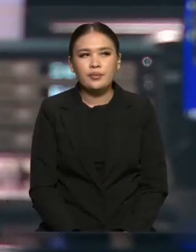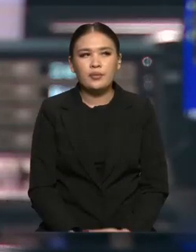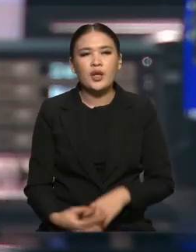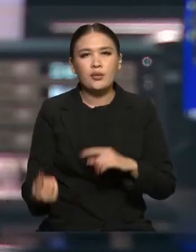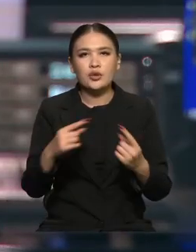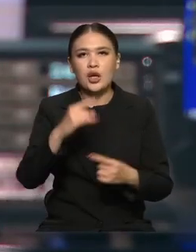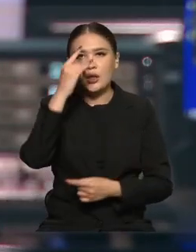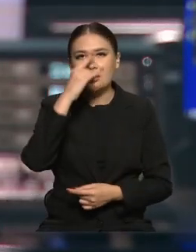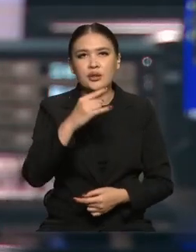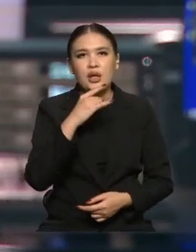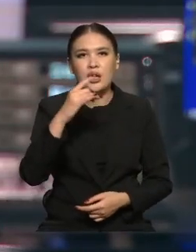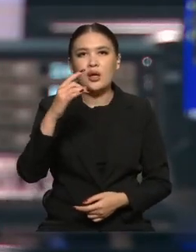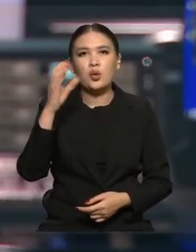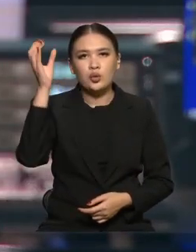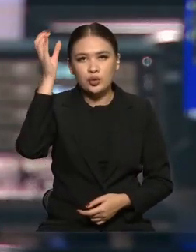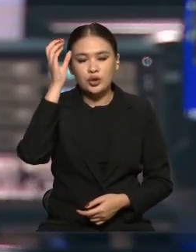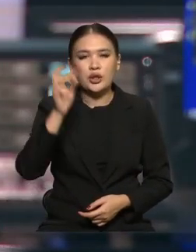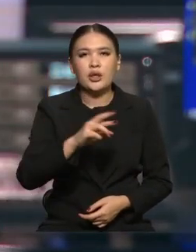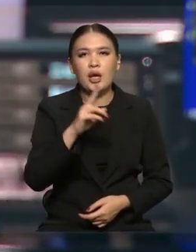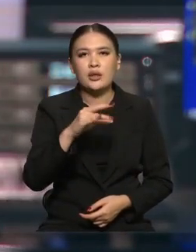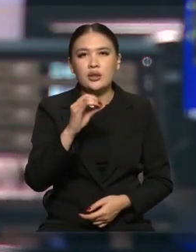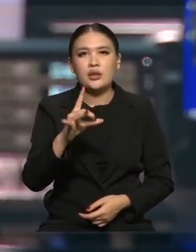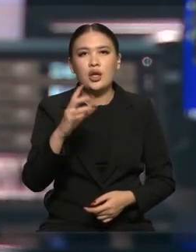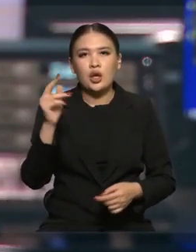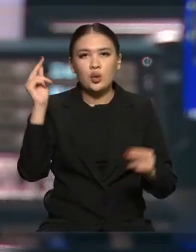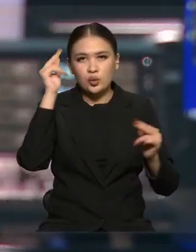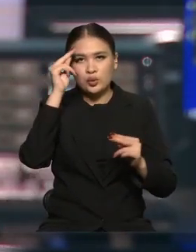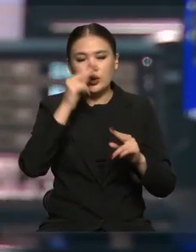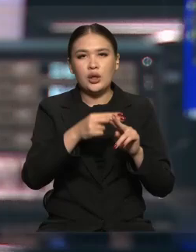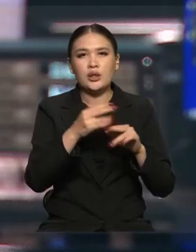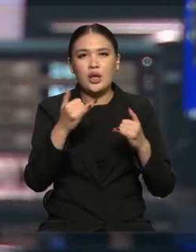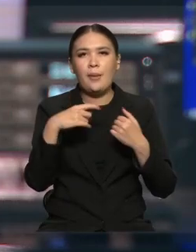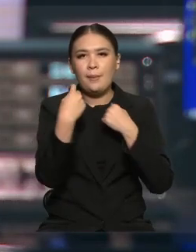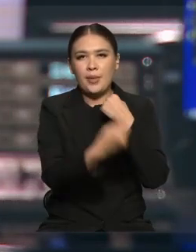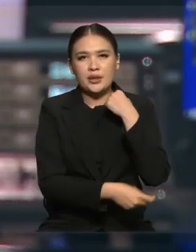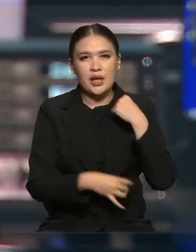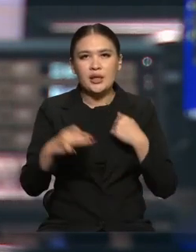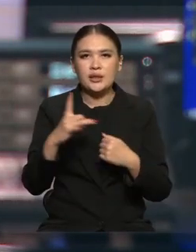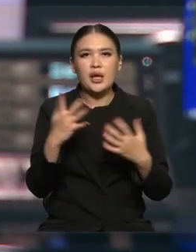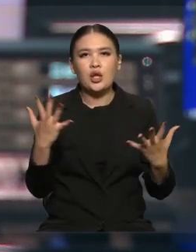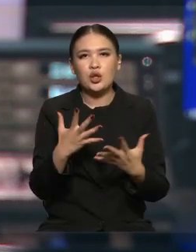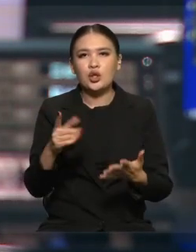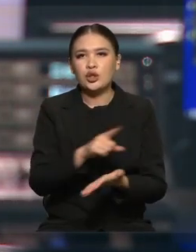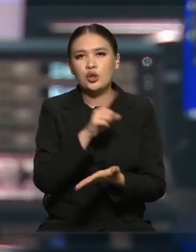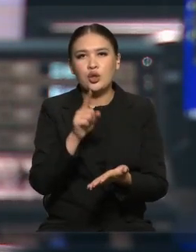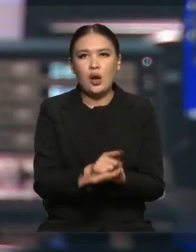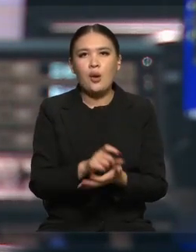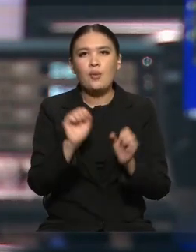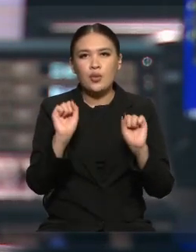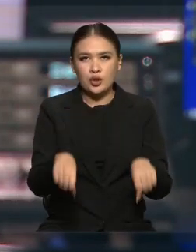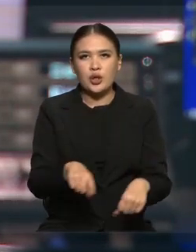Между тем, казахстанские ученые-ядерщики сегодня изучают современные конструкционные материалы, из которых